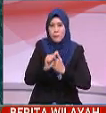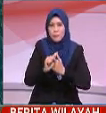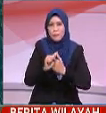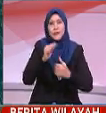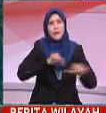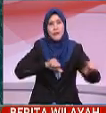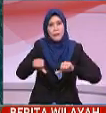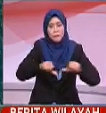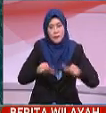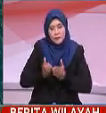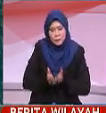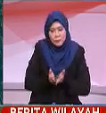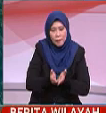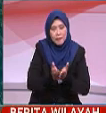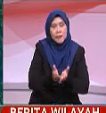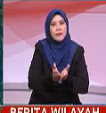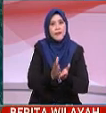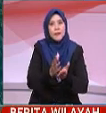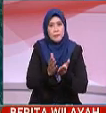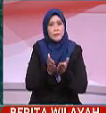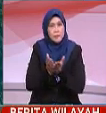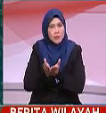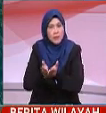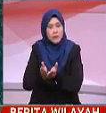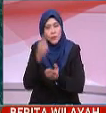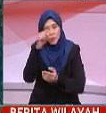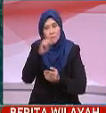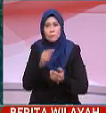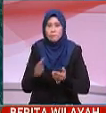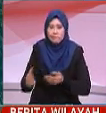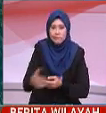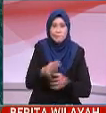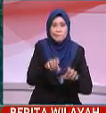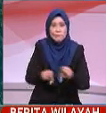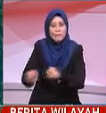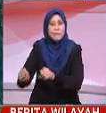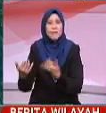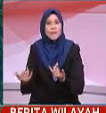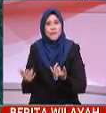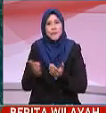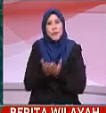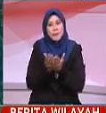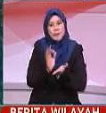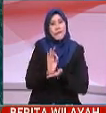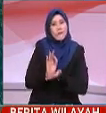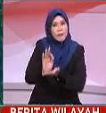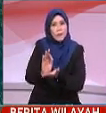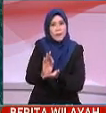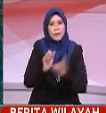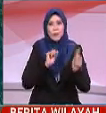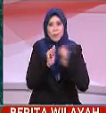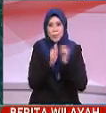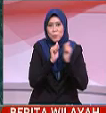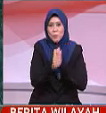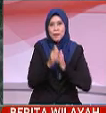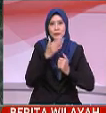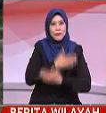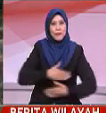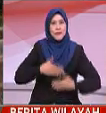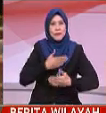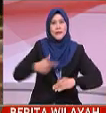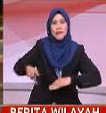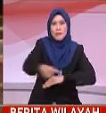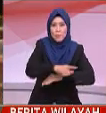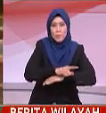untuk semua aktiviti perkapalan dan juga perairan termasuklah menangkap ikan, perkhidmatan feri, bot-bot kecil, sukan serta rekreasi